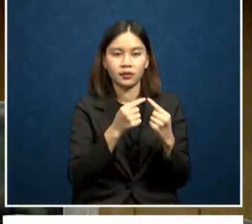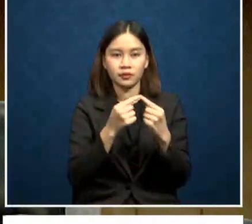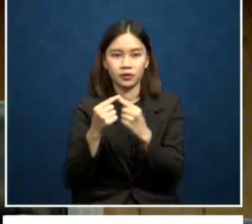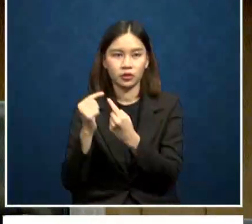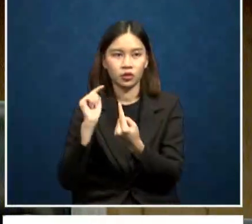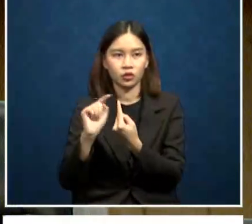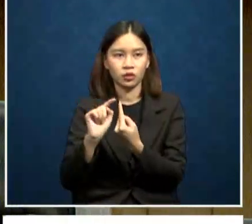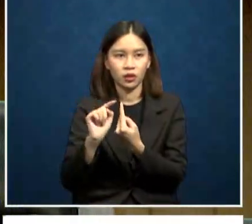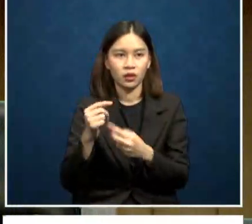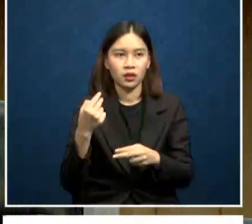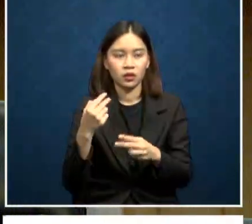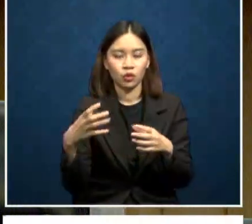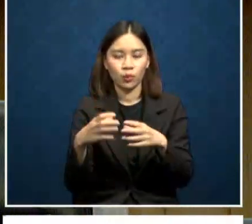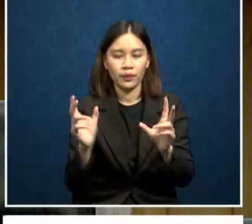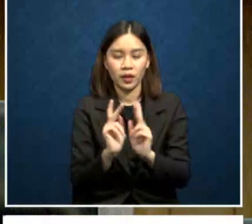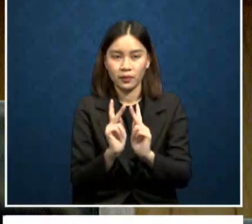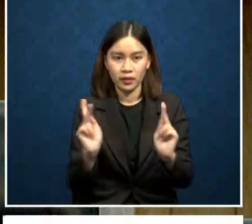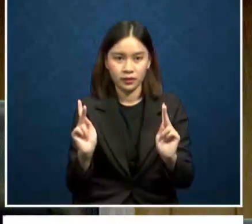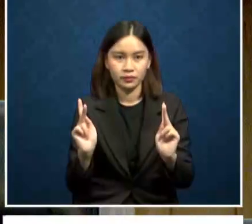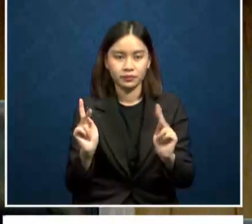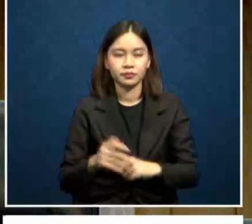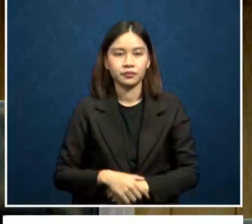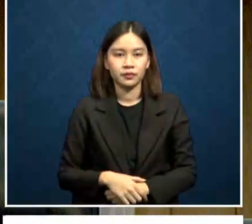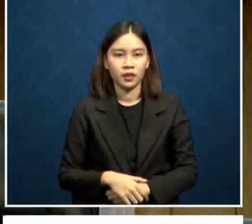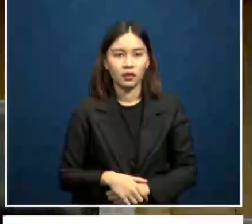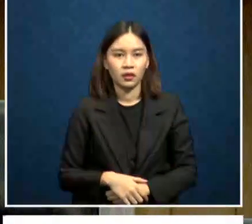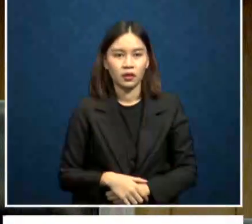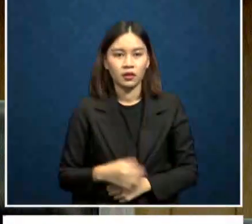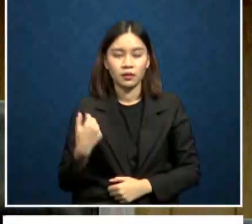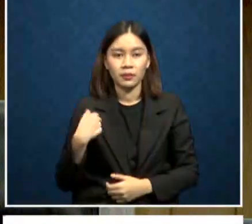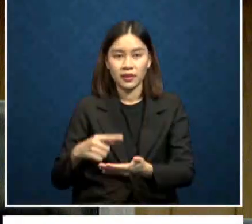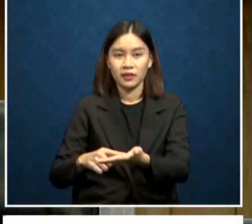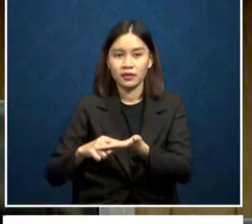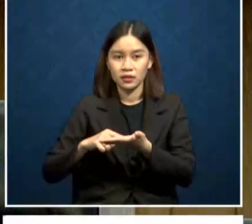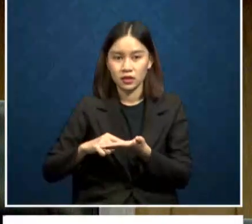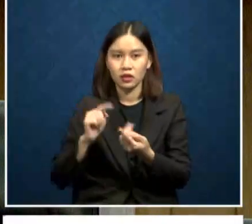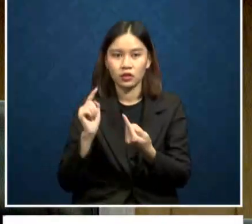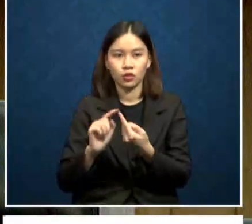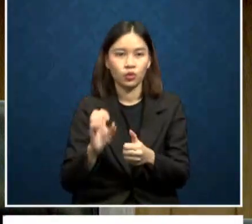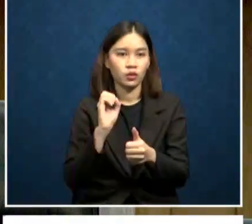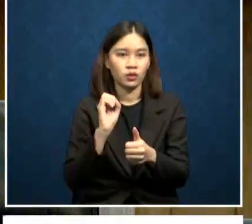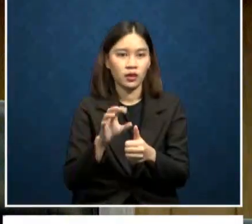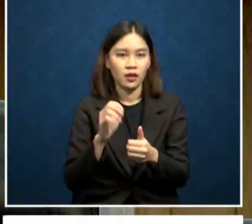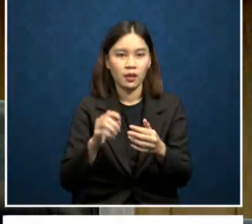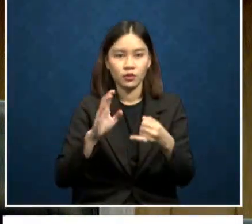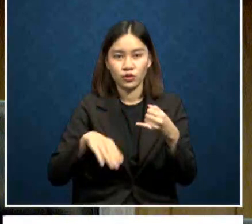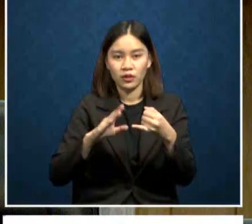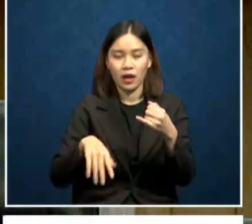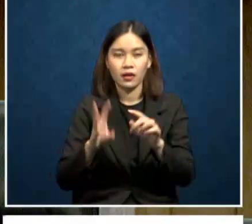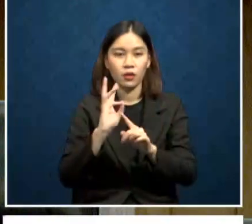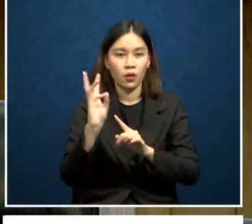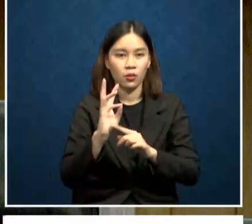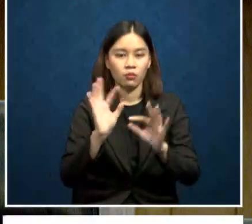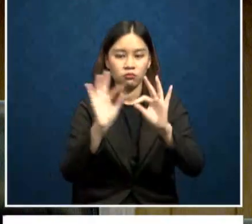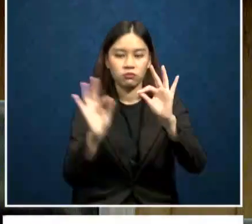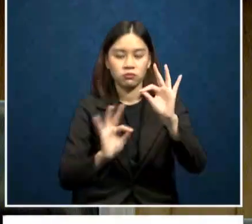ทางท่านคณะกรรมาธิการนะครับที่ได้ให้ข้อเสนอแนะไว้ในข้อสุดท้ายก็คือข้อ 6ที่ระบุถึง